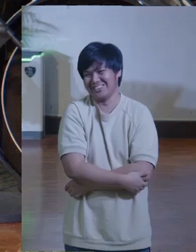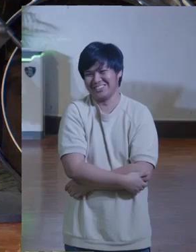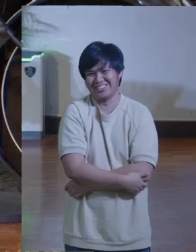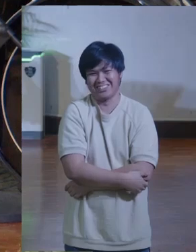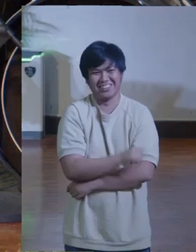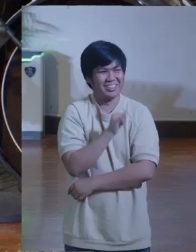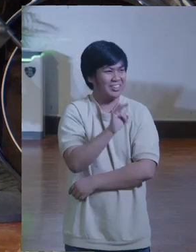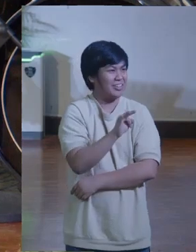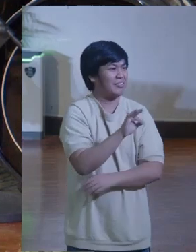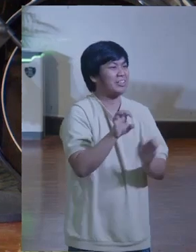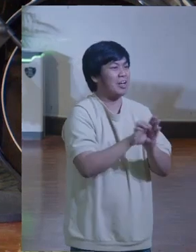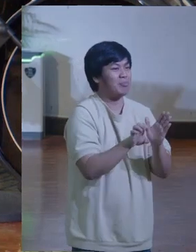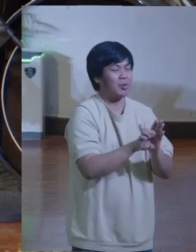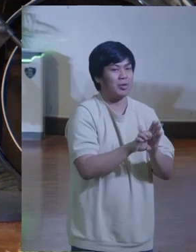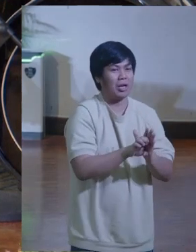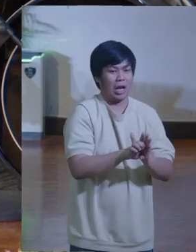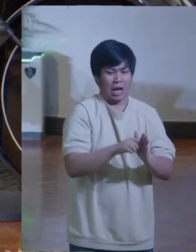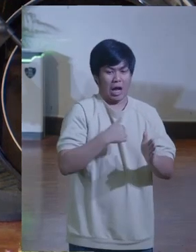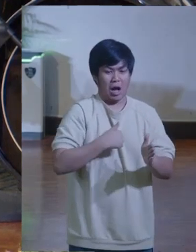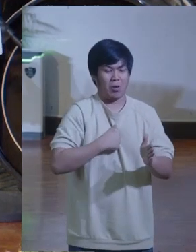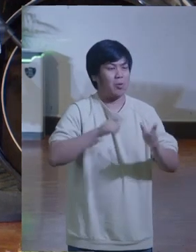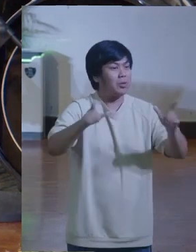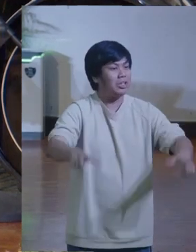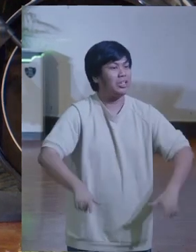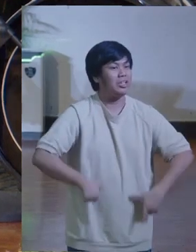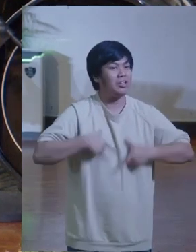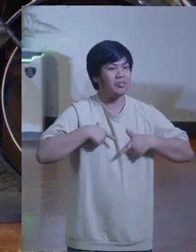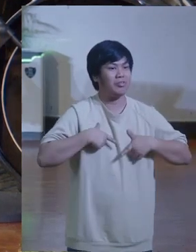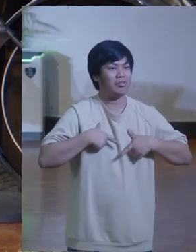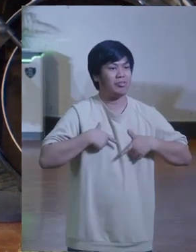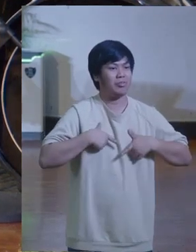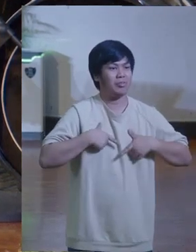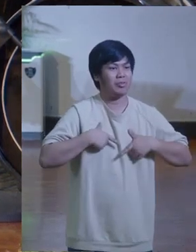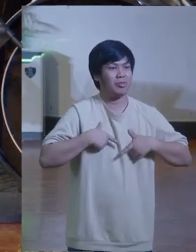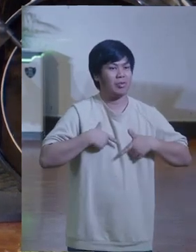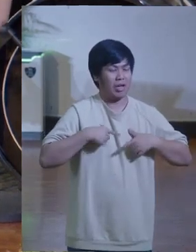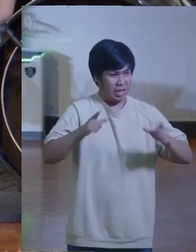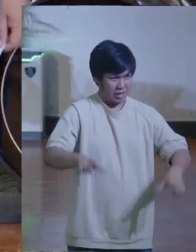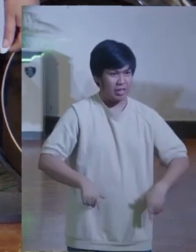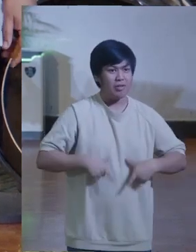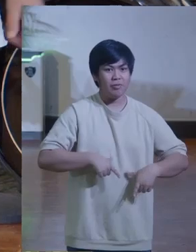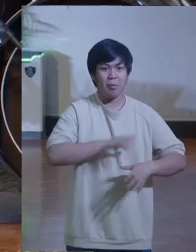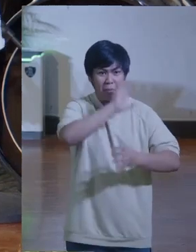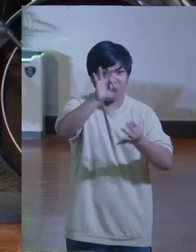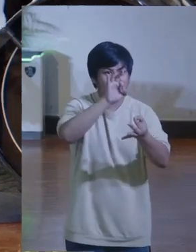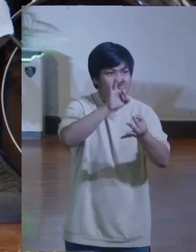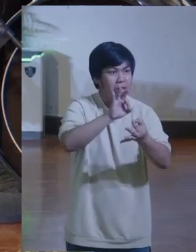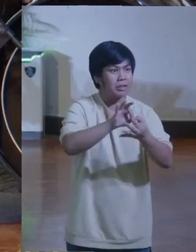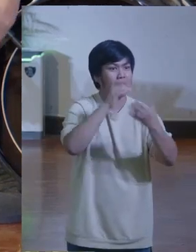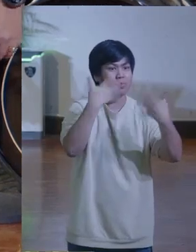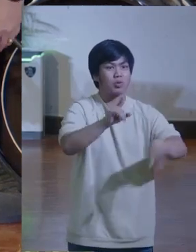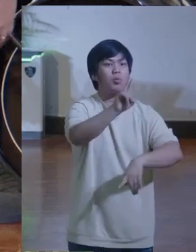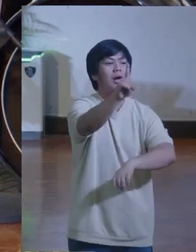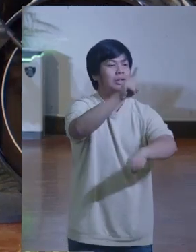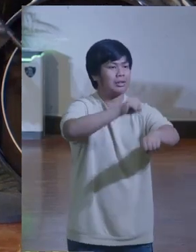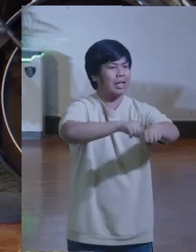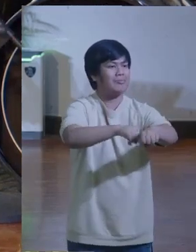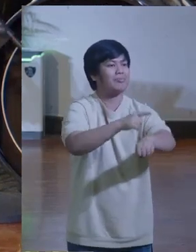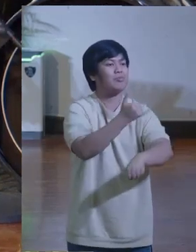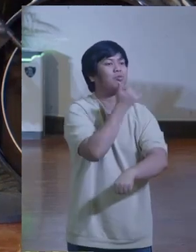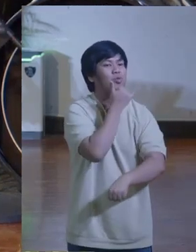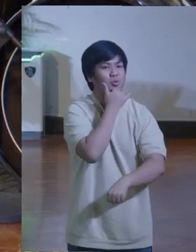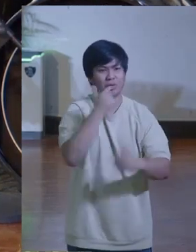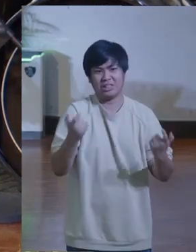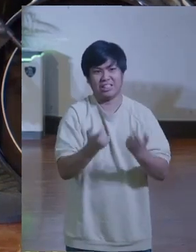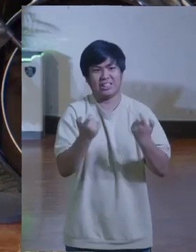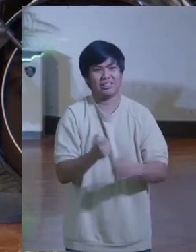everything. Pagka tayo ay nagkasala, minsan lang, hindi na tayo makatatayo ng